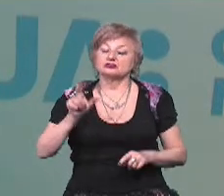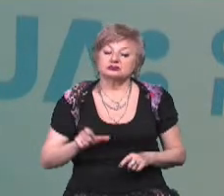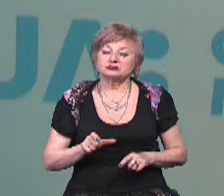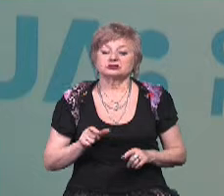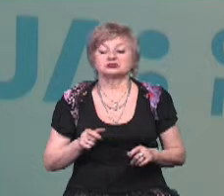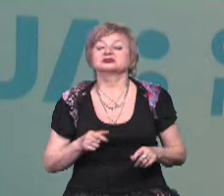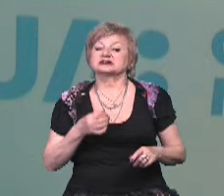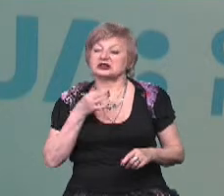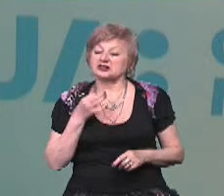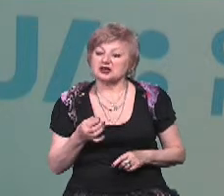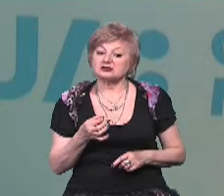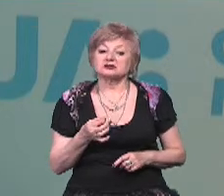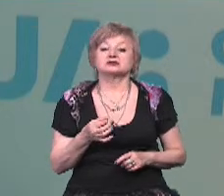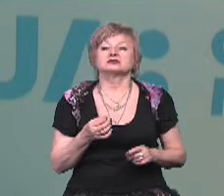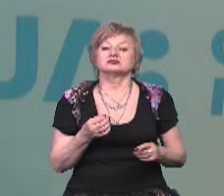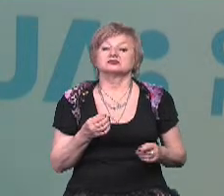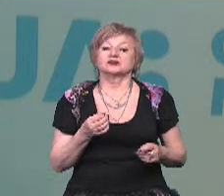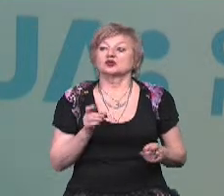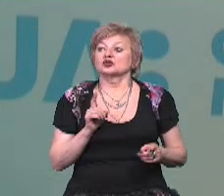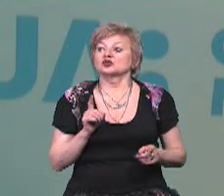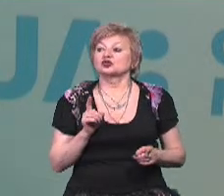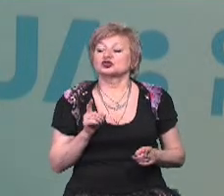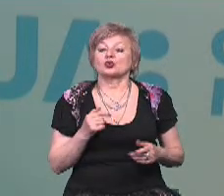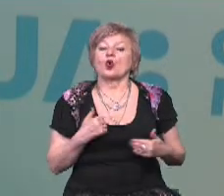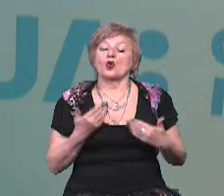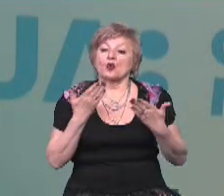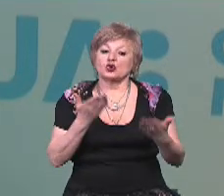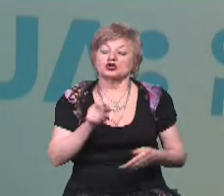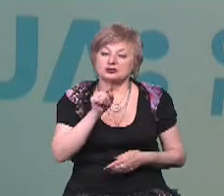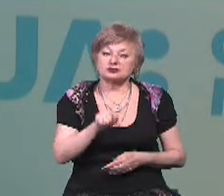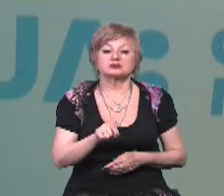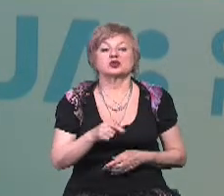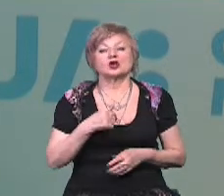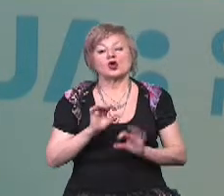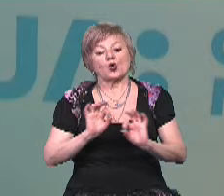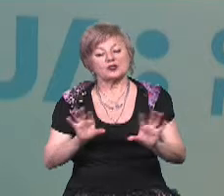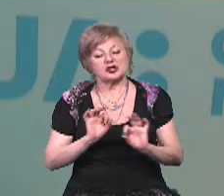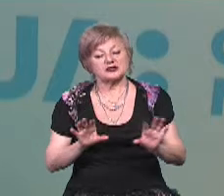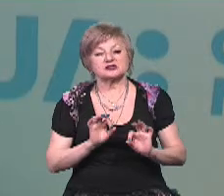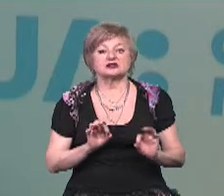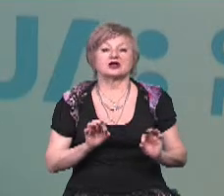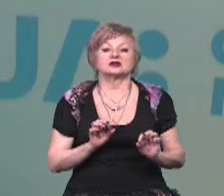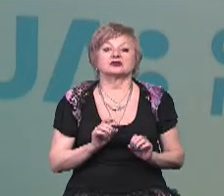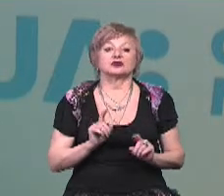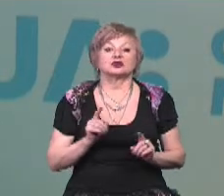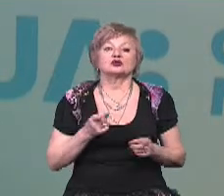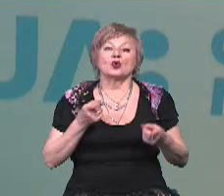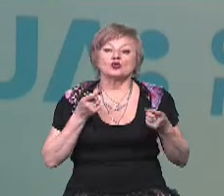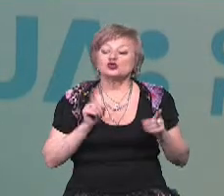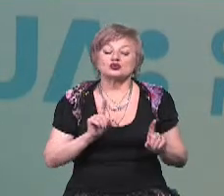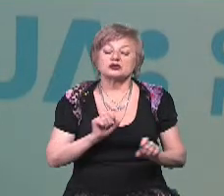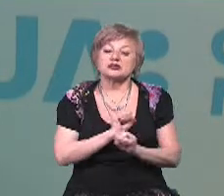представитись, пояснити причину звернення, чого саме до нього звертаються, та пояснити, згідно чого не